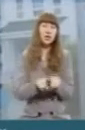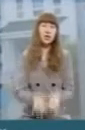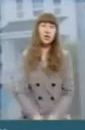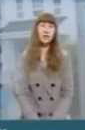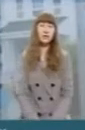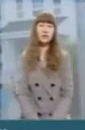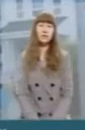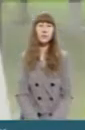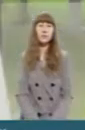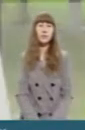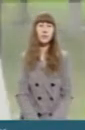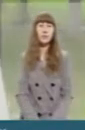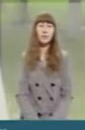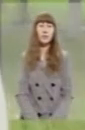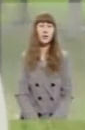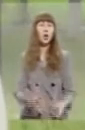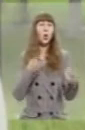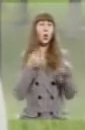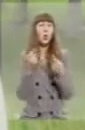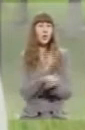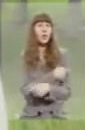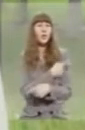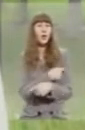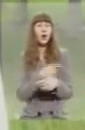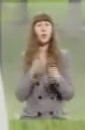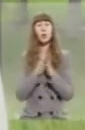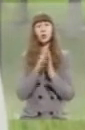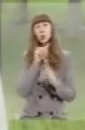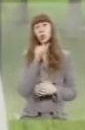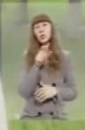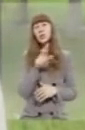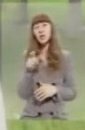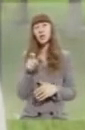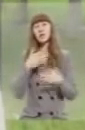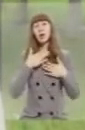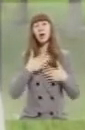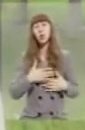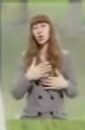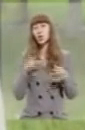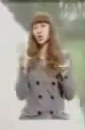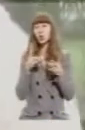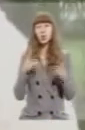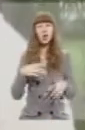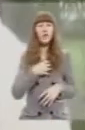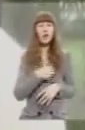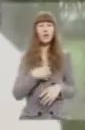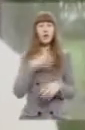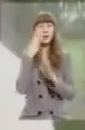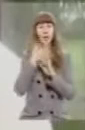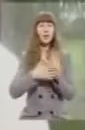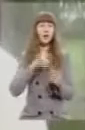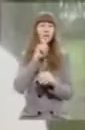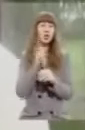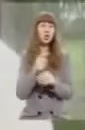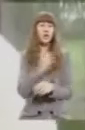травмпункт. Управление здравоохранения просит костанайцев сохранять спокойствие, не поддаваться панике. Вы должны понимать, что